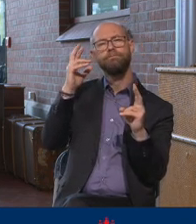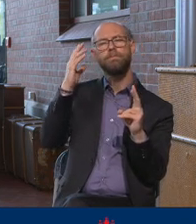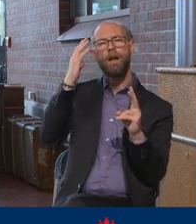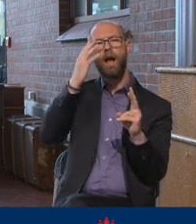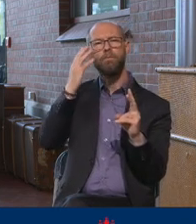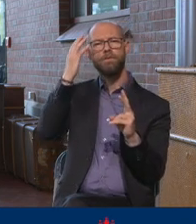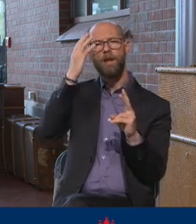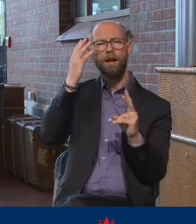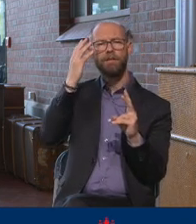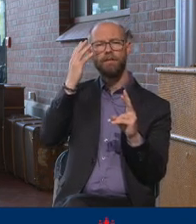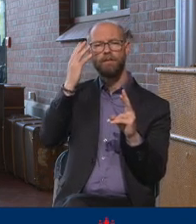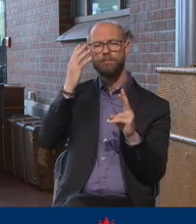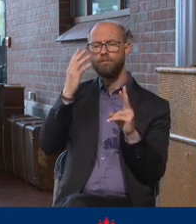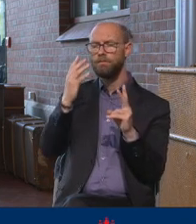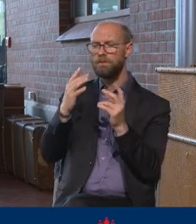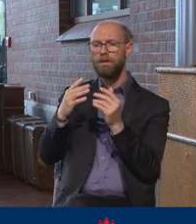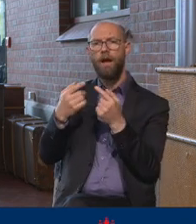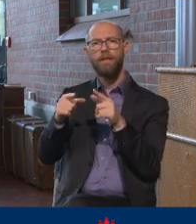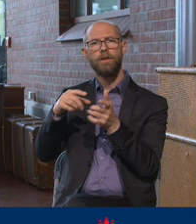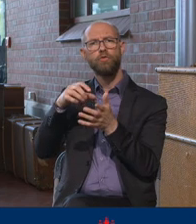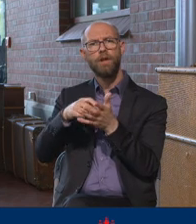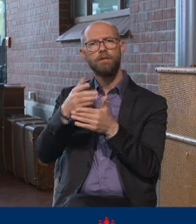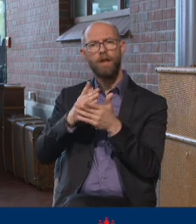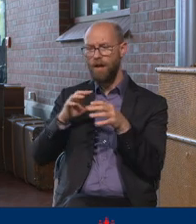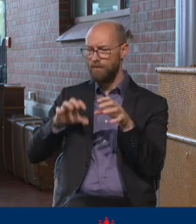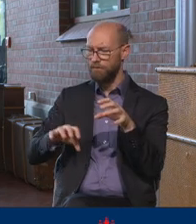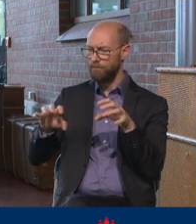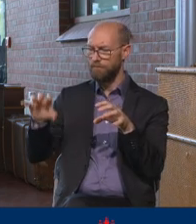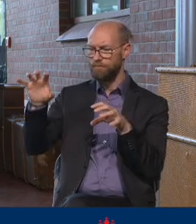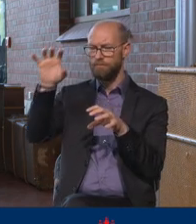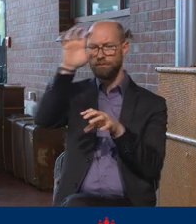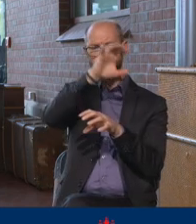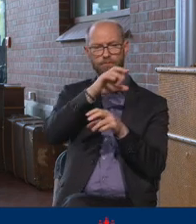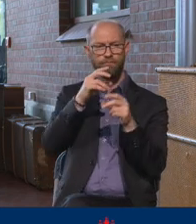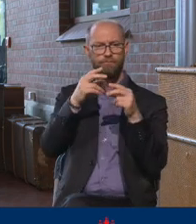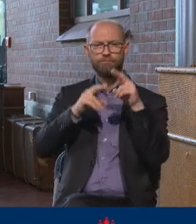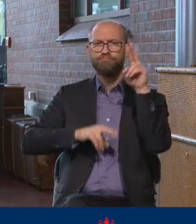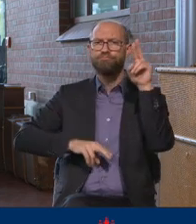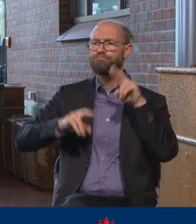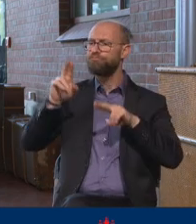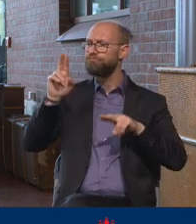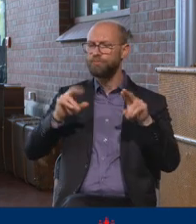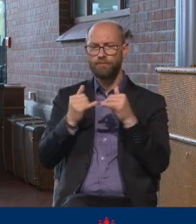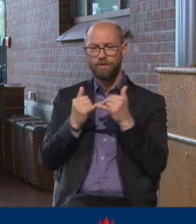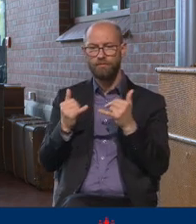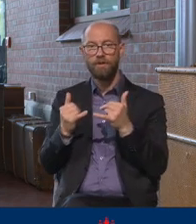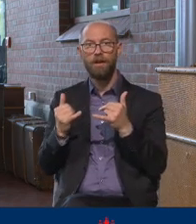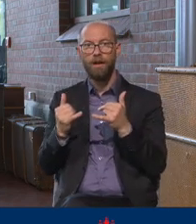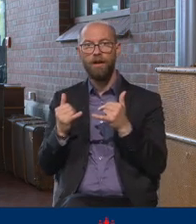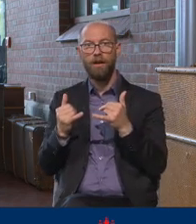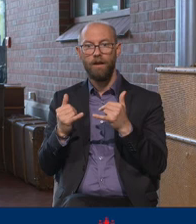heterogenen nachbarschaft befassen dann geht es nicht darum tatsächlich diese heterogenität